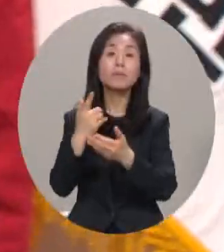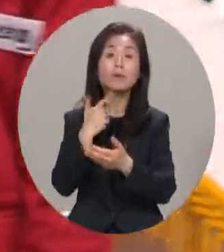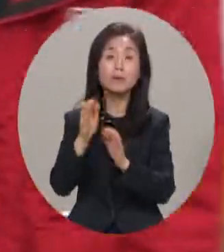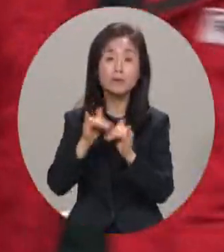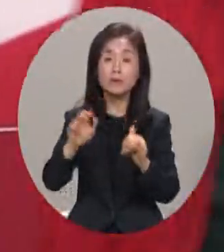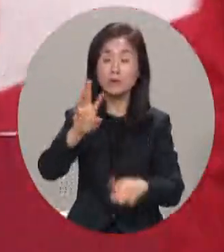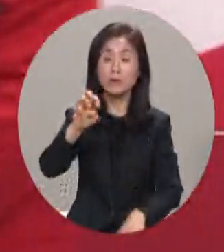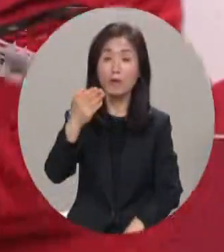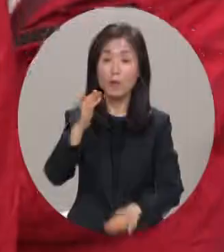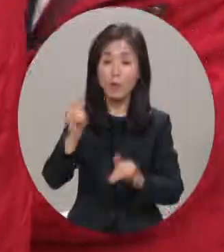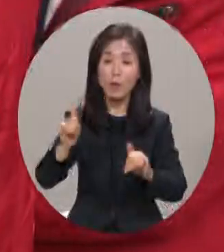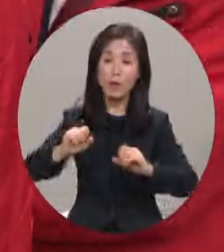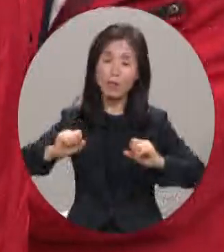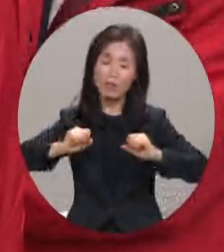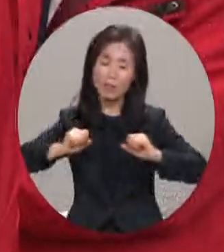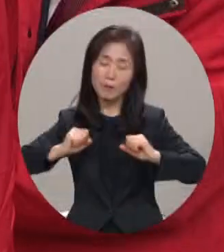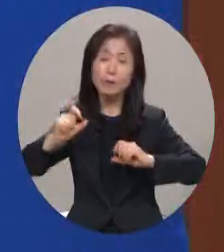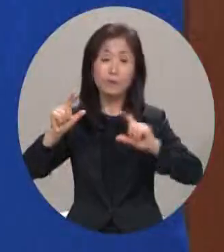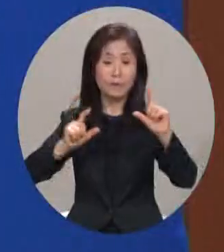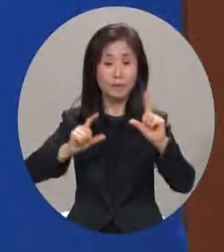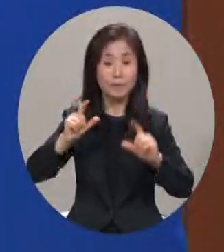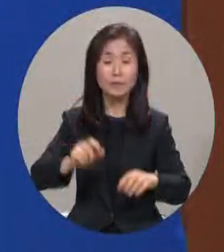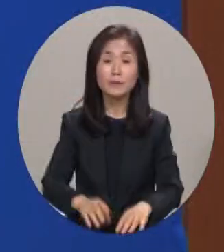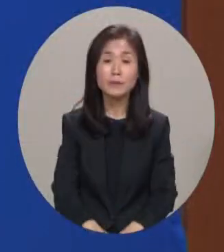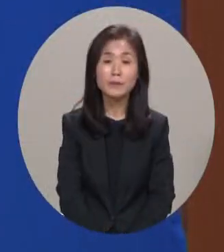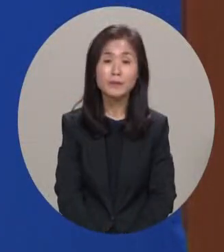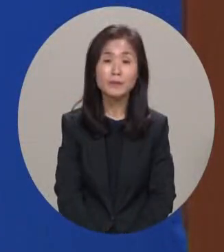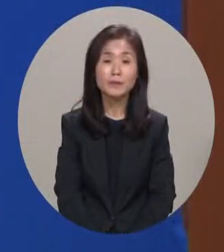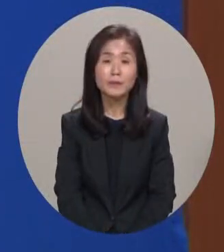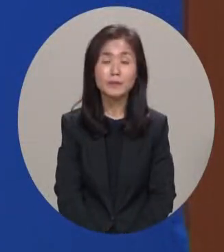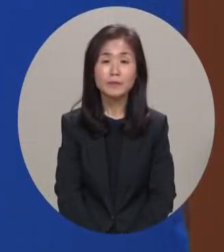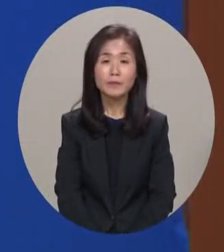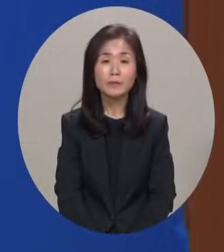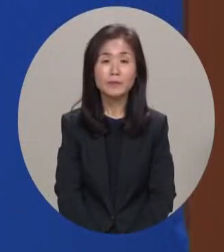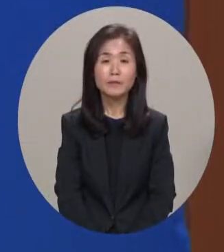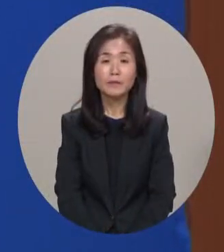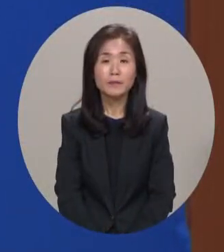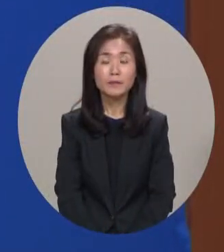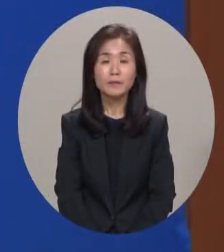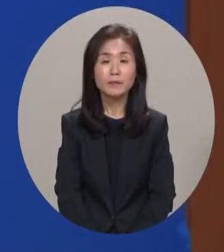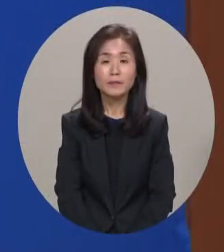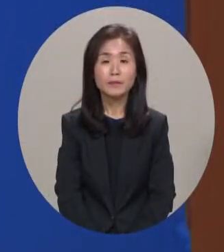달에 선전하고 있는 것으로 나타났습니다 EBS 뉴스 광주입니다